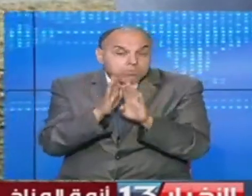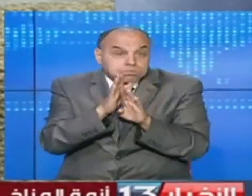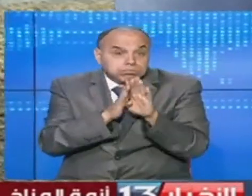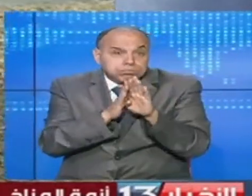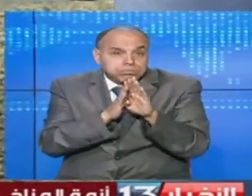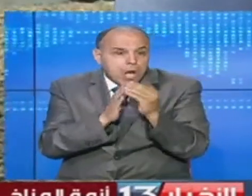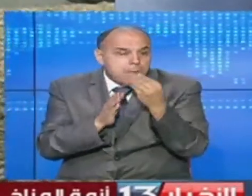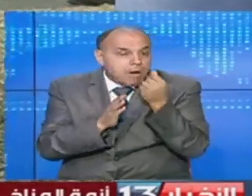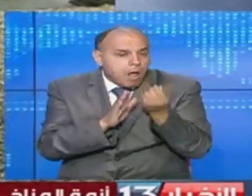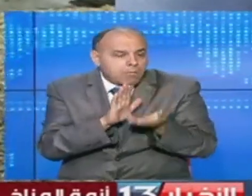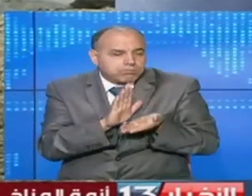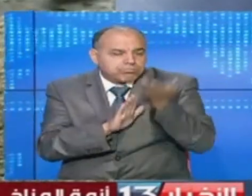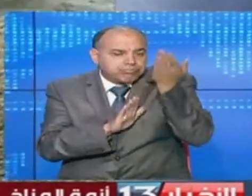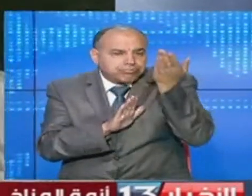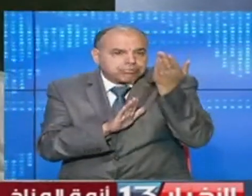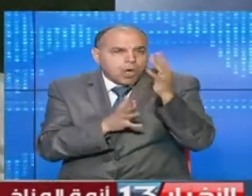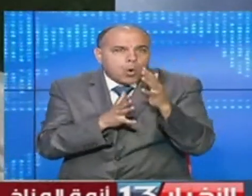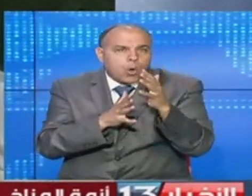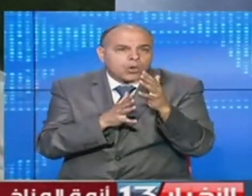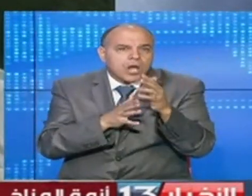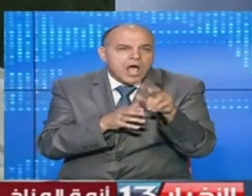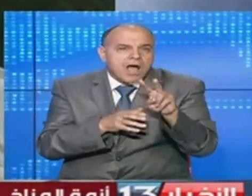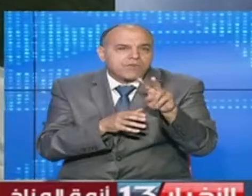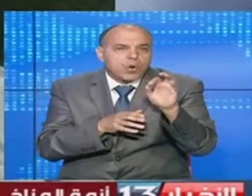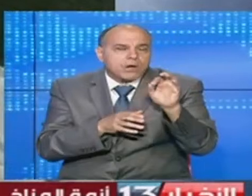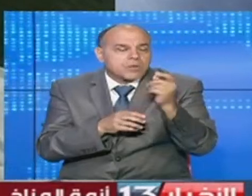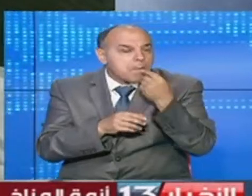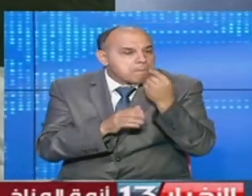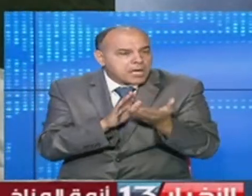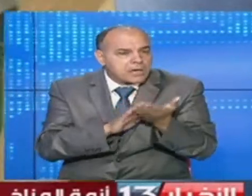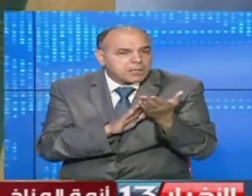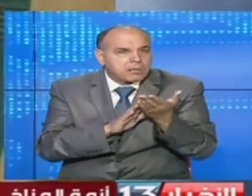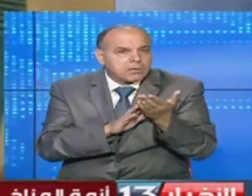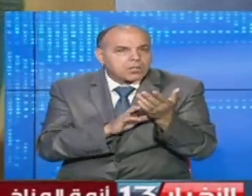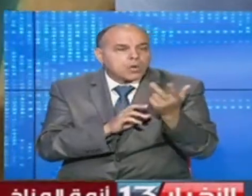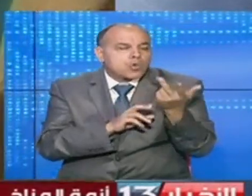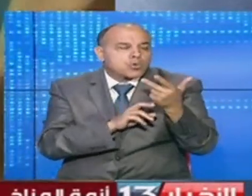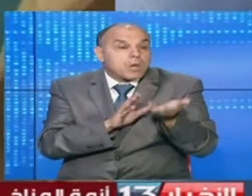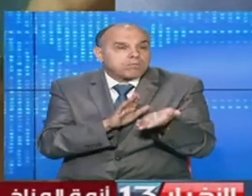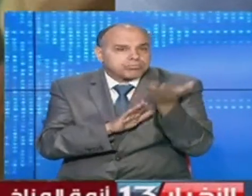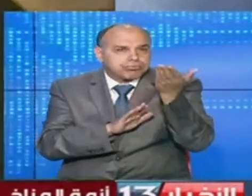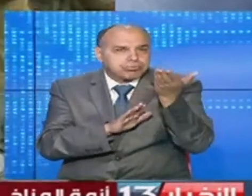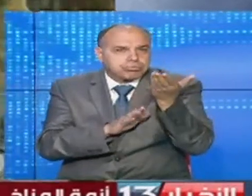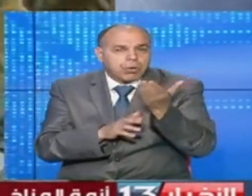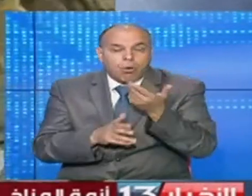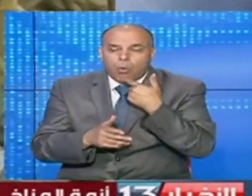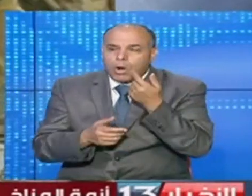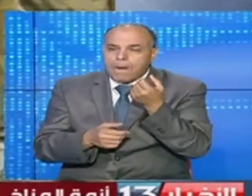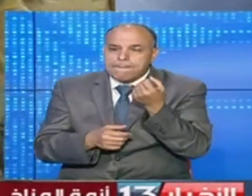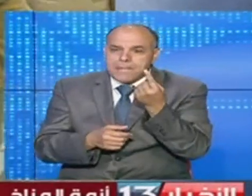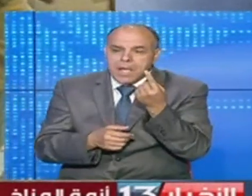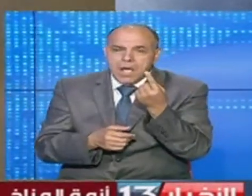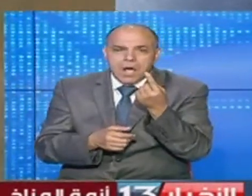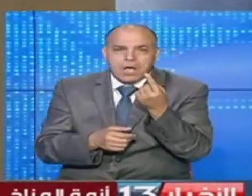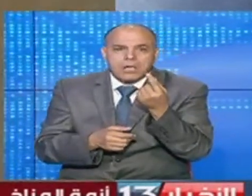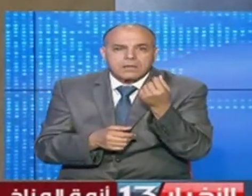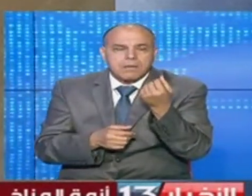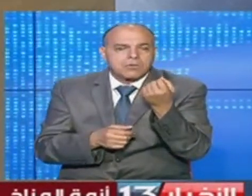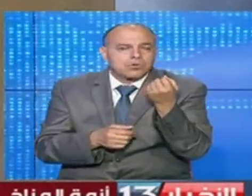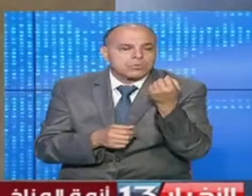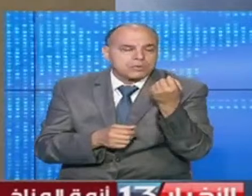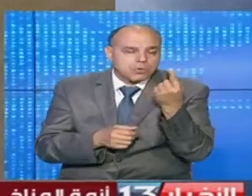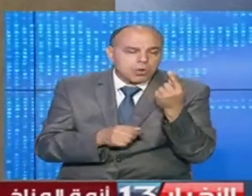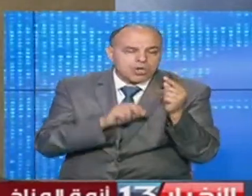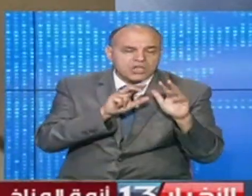المواد الغذائيه بحلول عام الفين وخمسين بحوالي الثلث ما سيدفع بمائه وثلاثه وثمانين